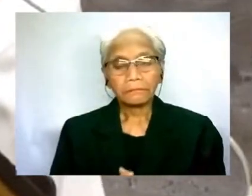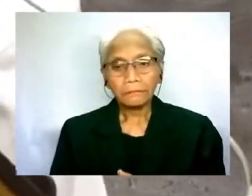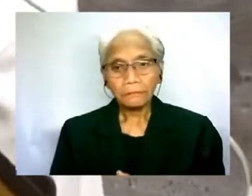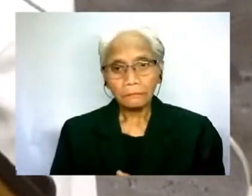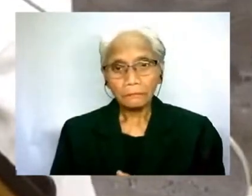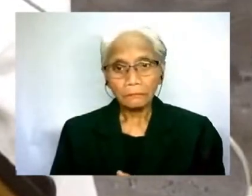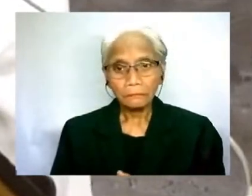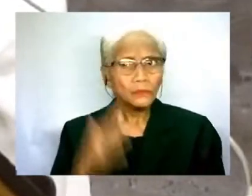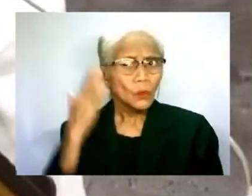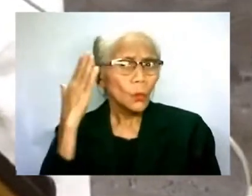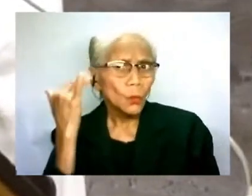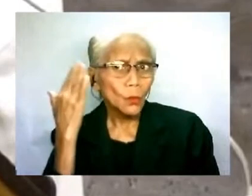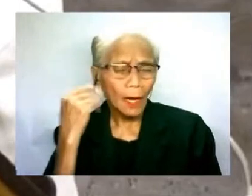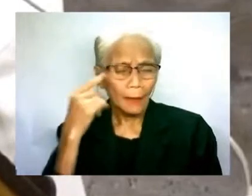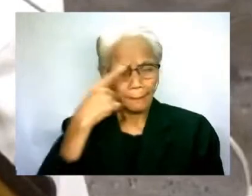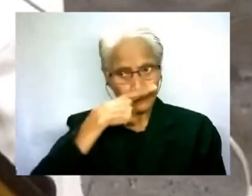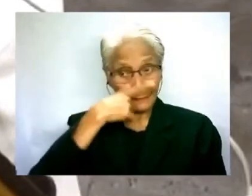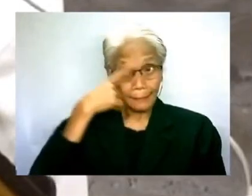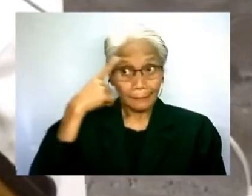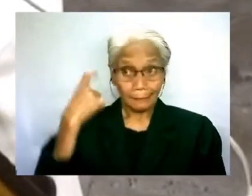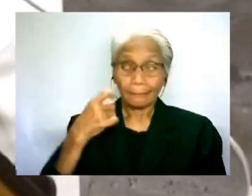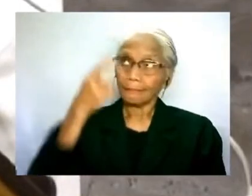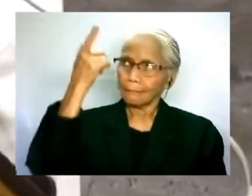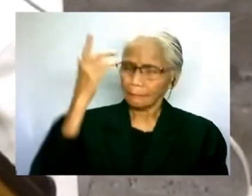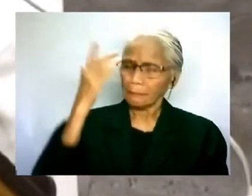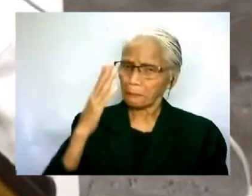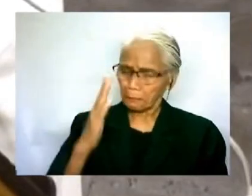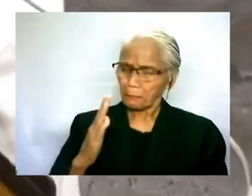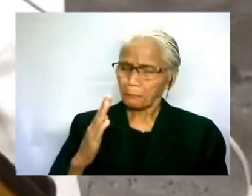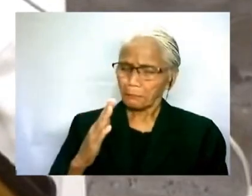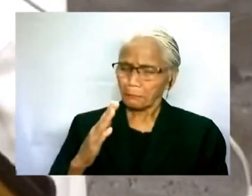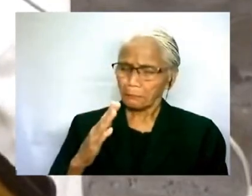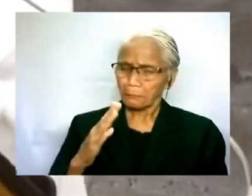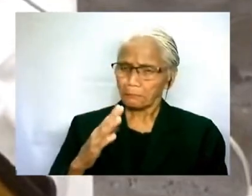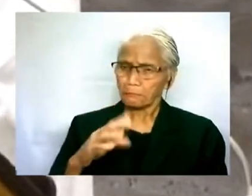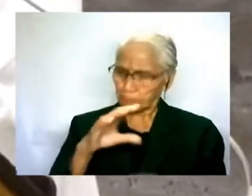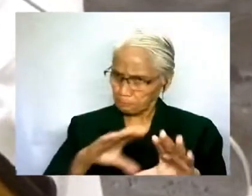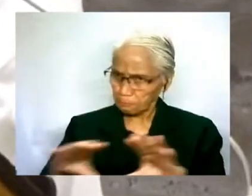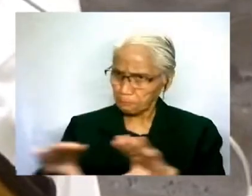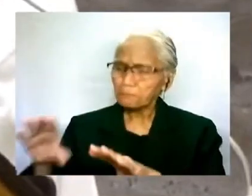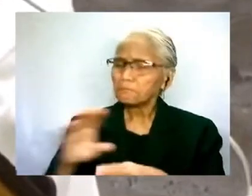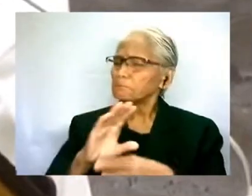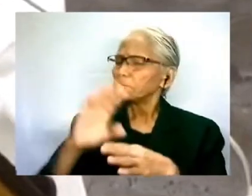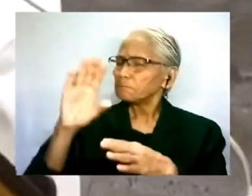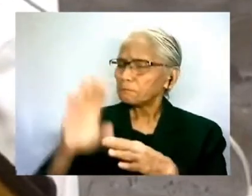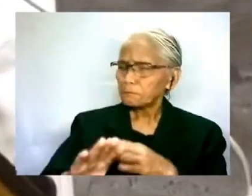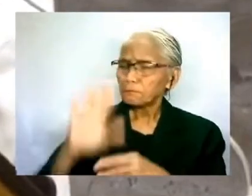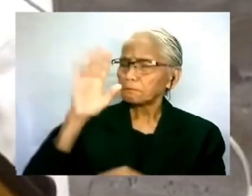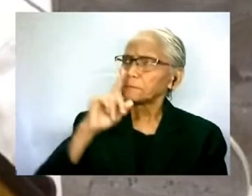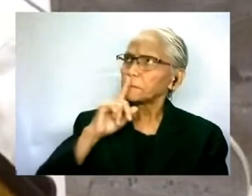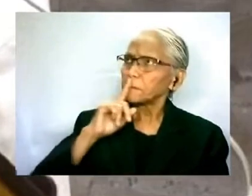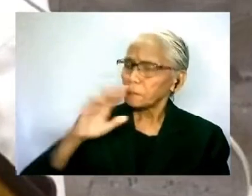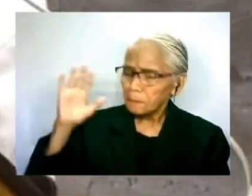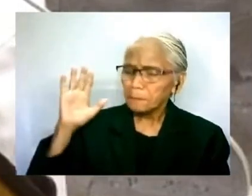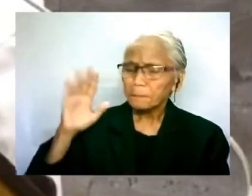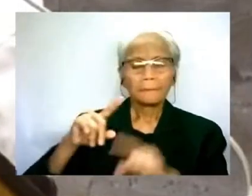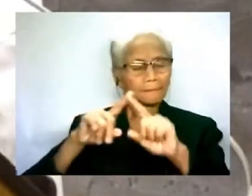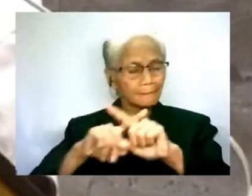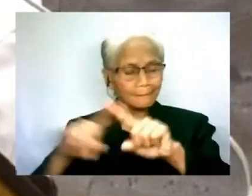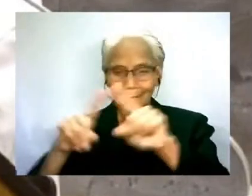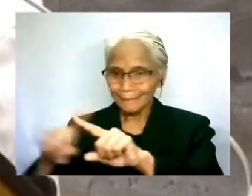sapagkat tumutupad ang Diyos sa kanyang pangako sa iba't ibang paraan.